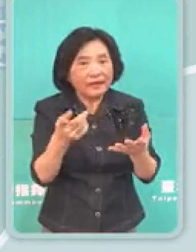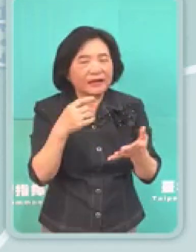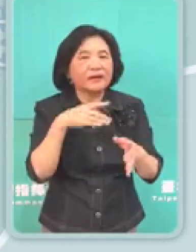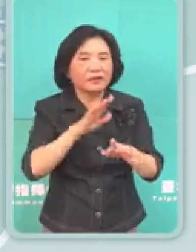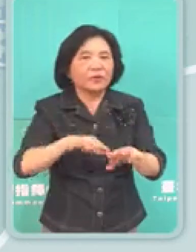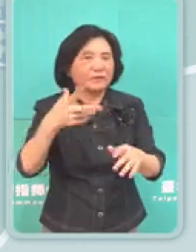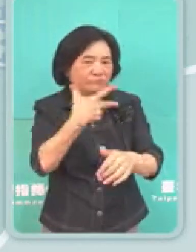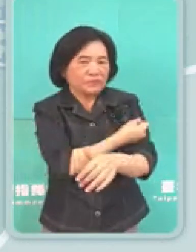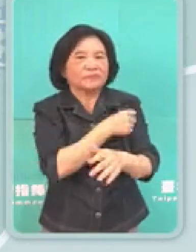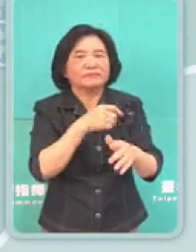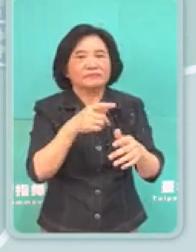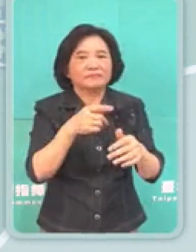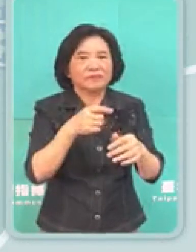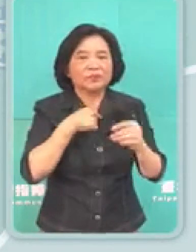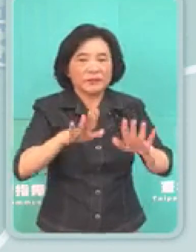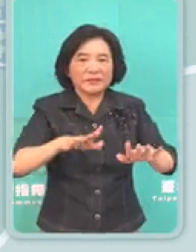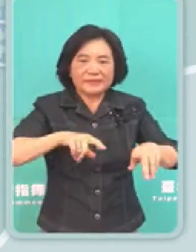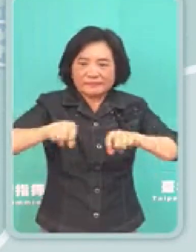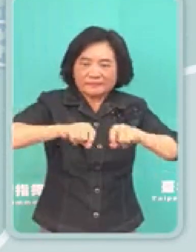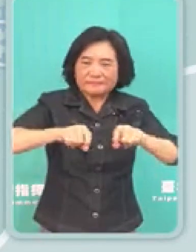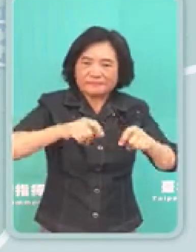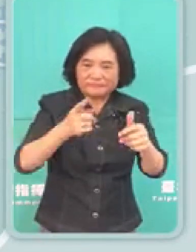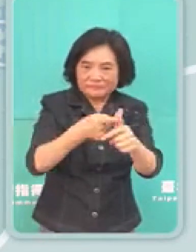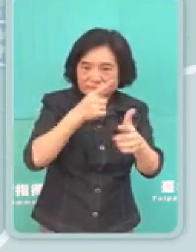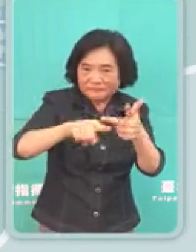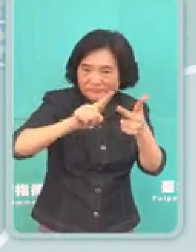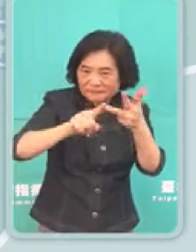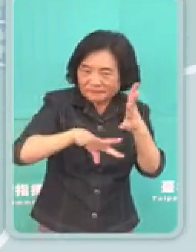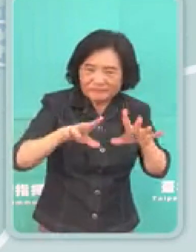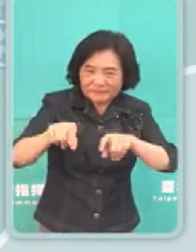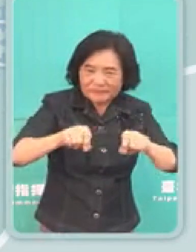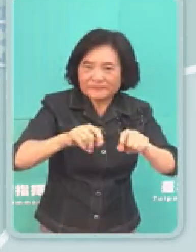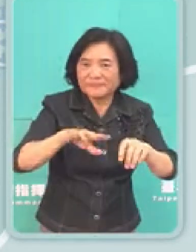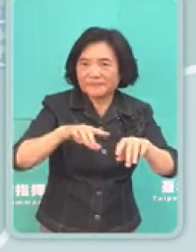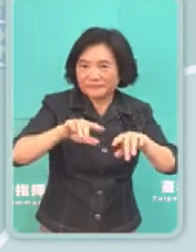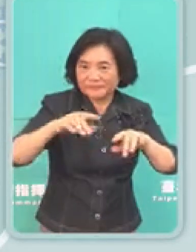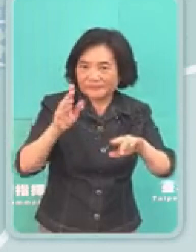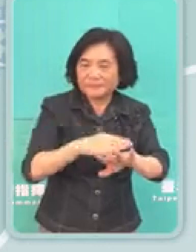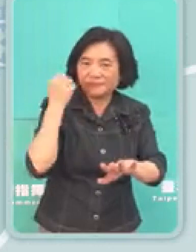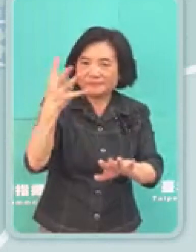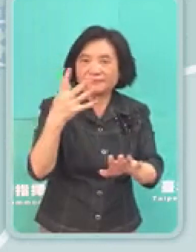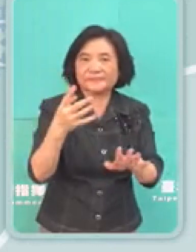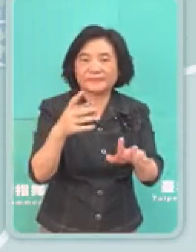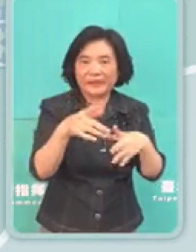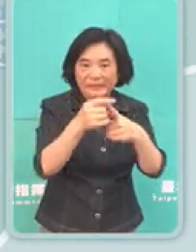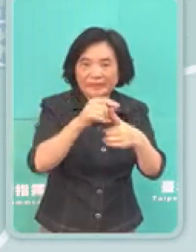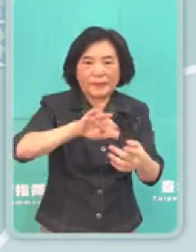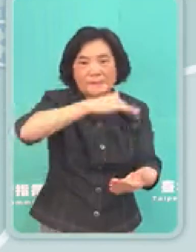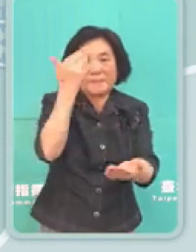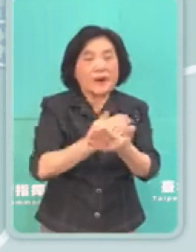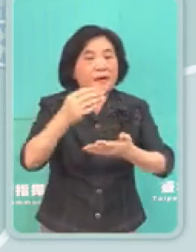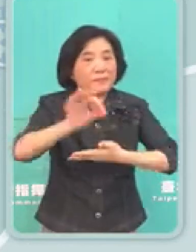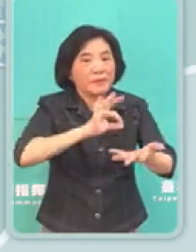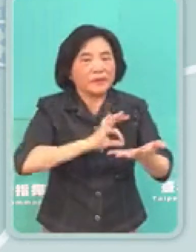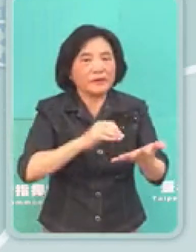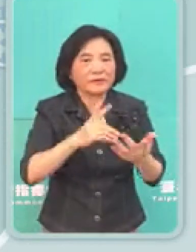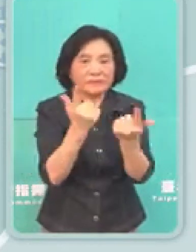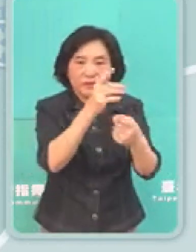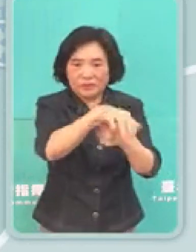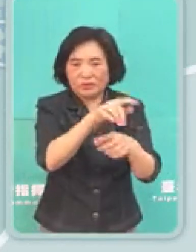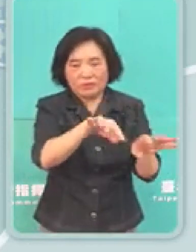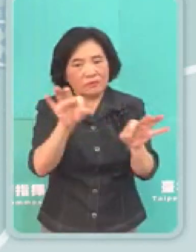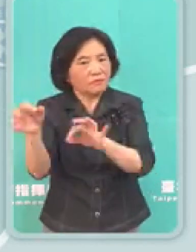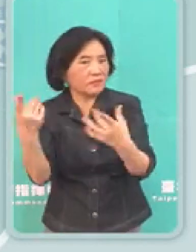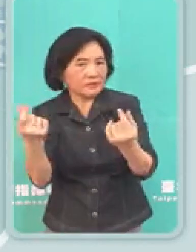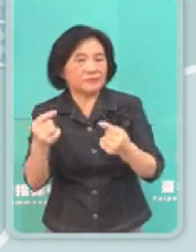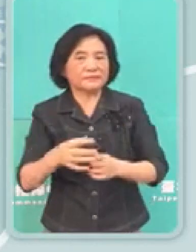种人员哦，我们再重新整理一遍哦，有这5项。第一个就是批发市场，我们会比照北农来处理，就